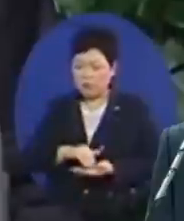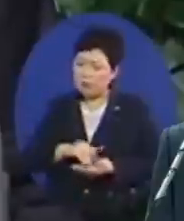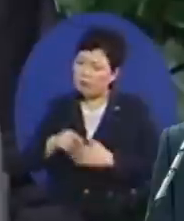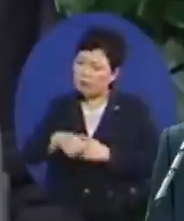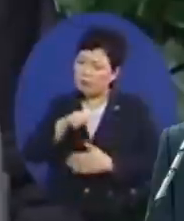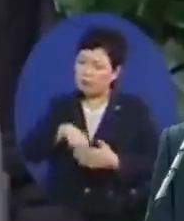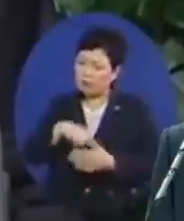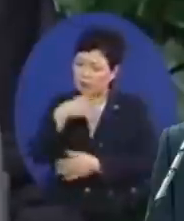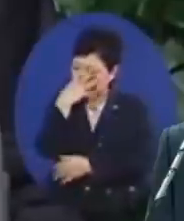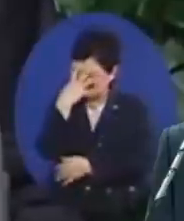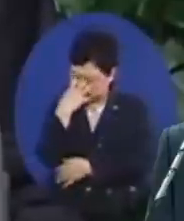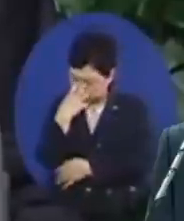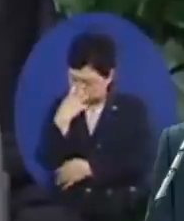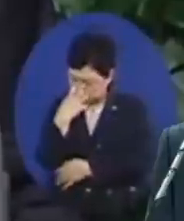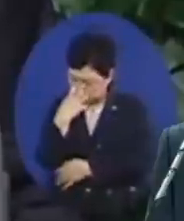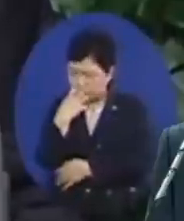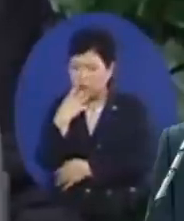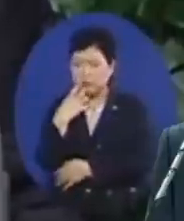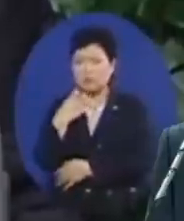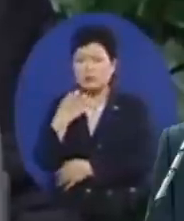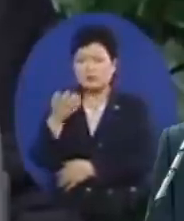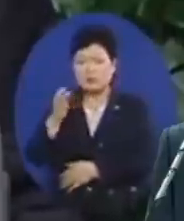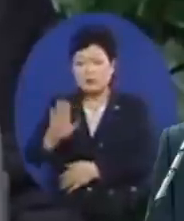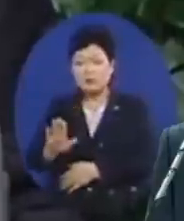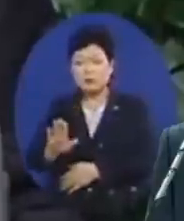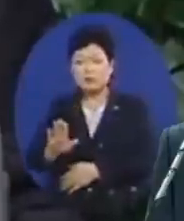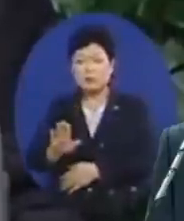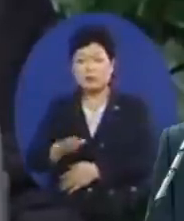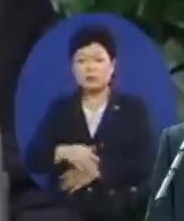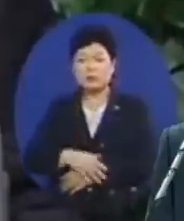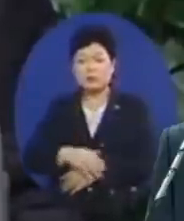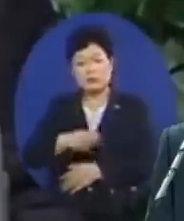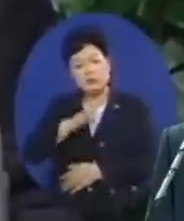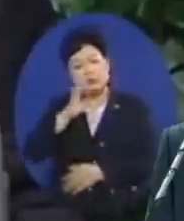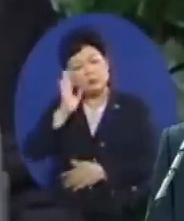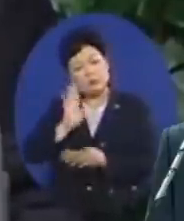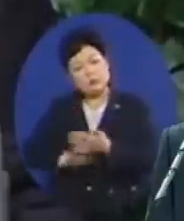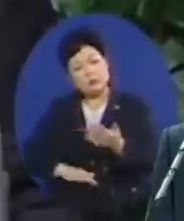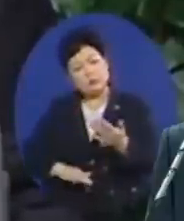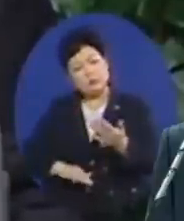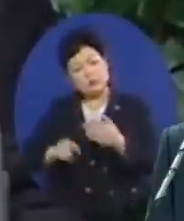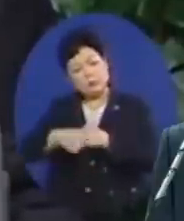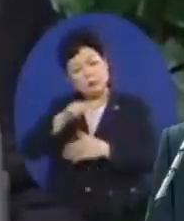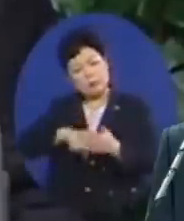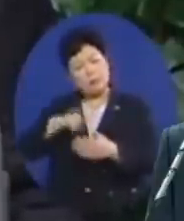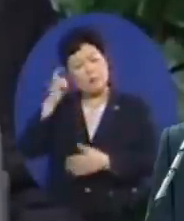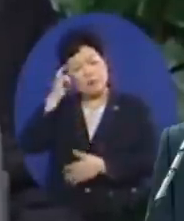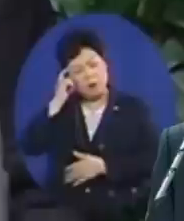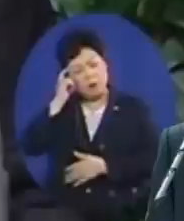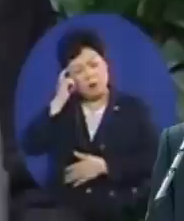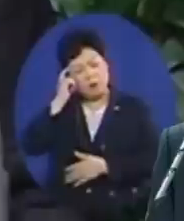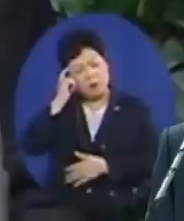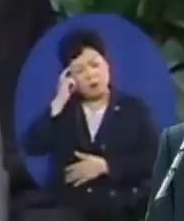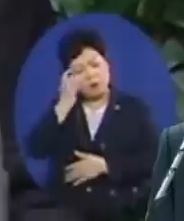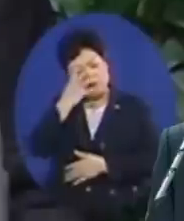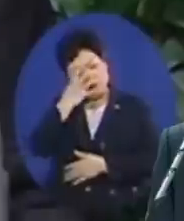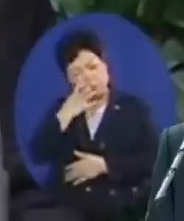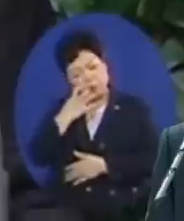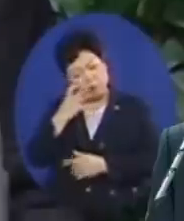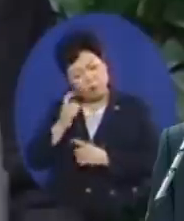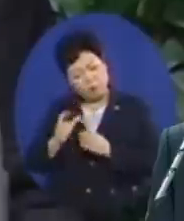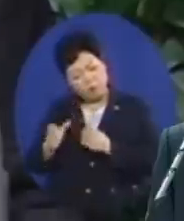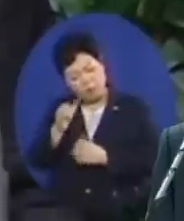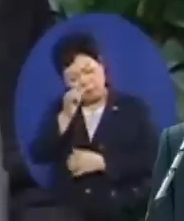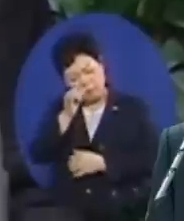마음이 우울해지. 그래서 야 이거 내가 왜 마음이 이렇게 되냐고